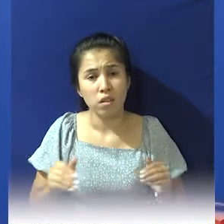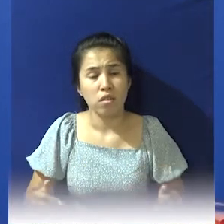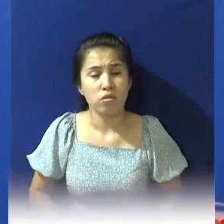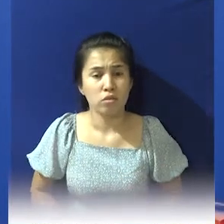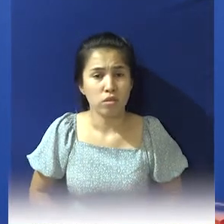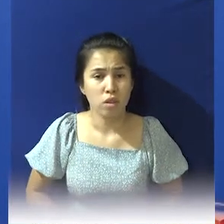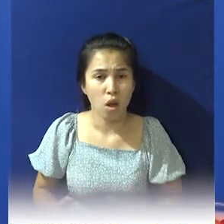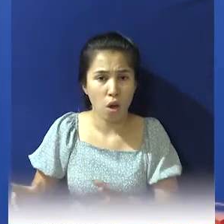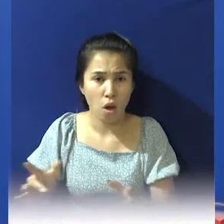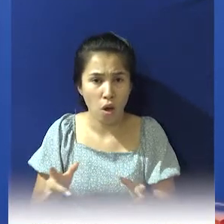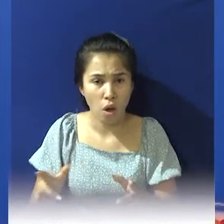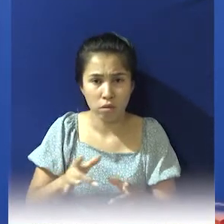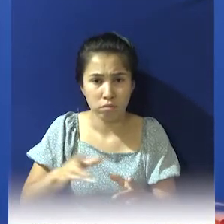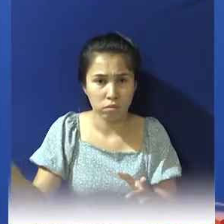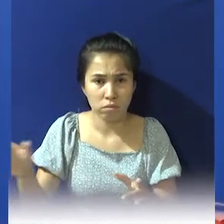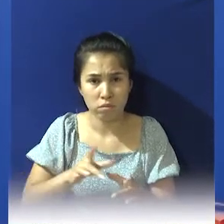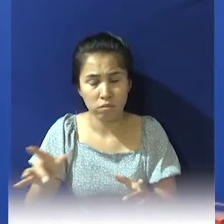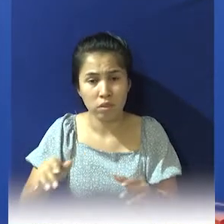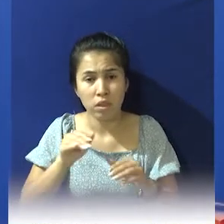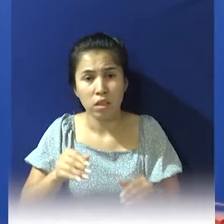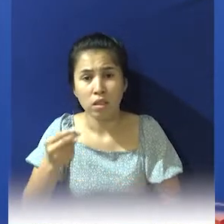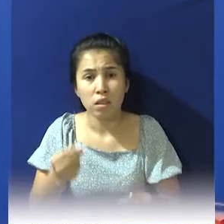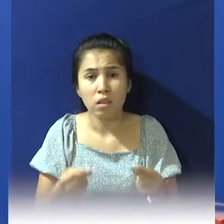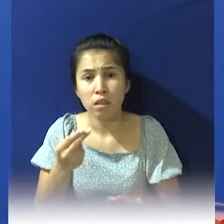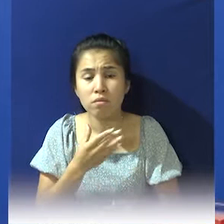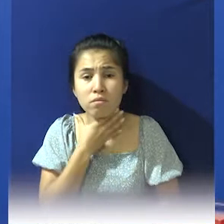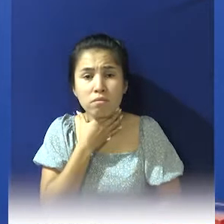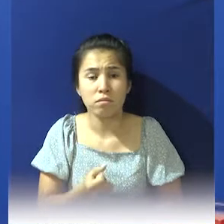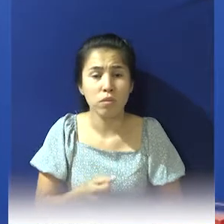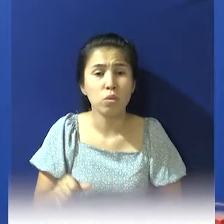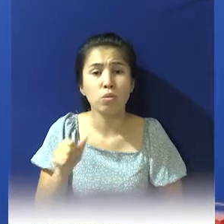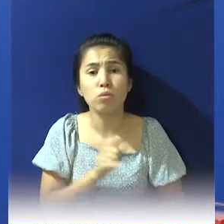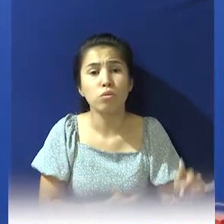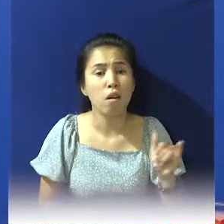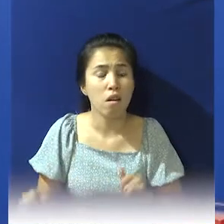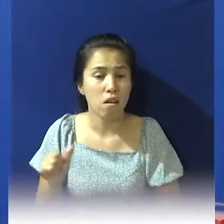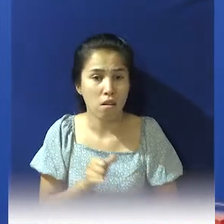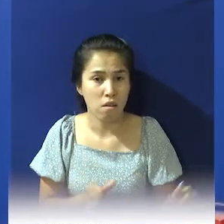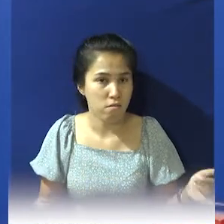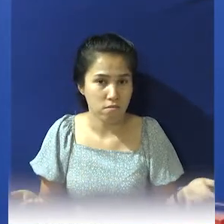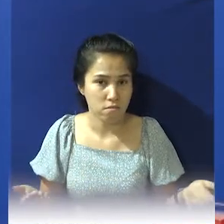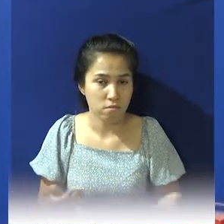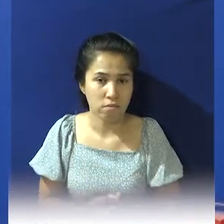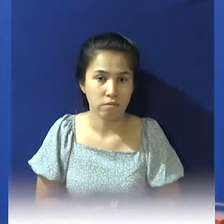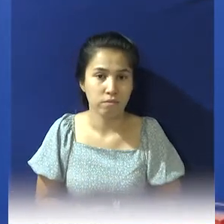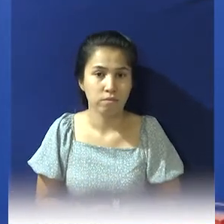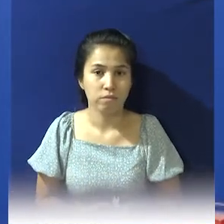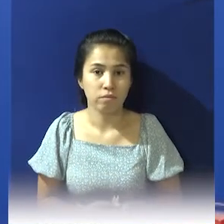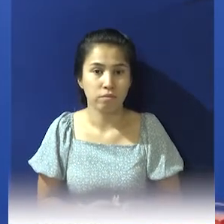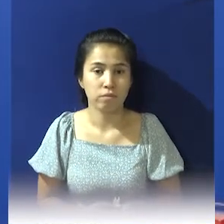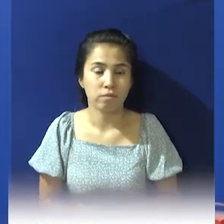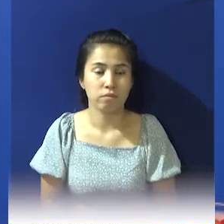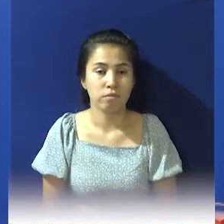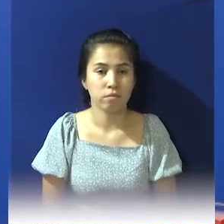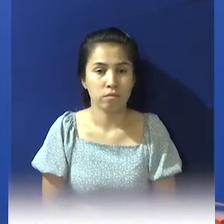тонн сахара. Это хватит до осени. Сейчас государством ведется закуп социально значимых продуктов питания. В наших павильонах растительное